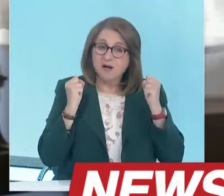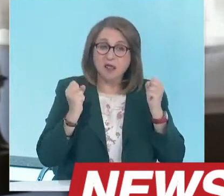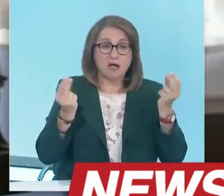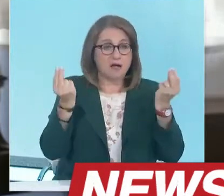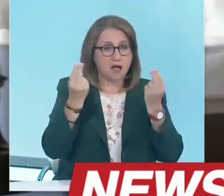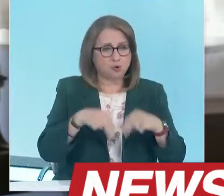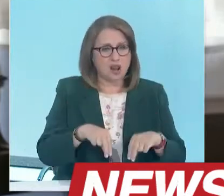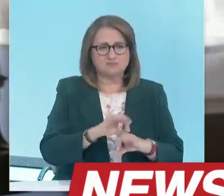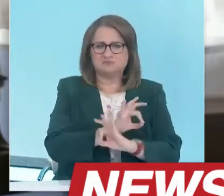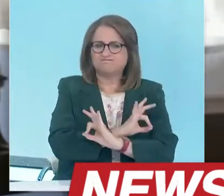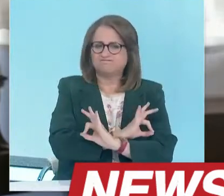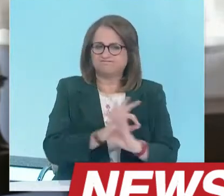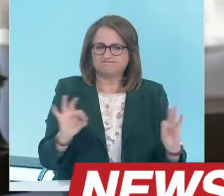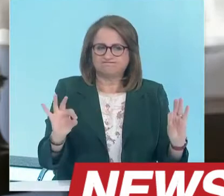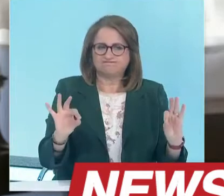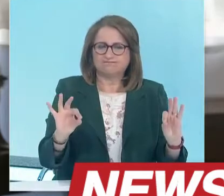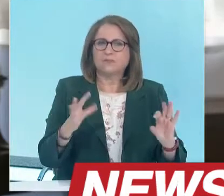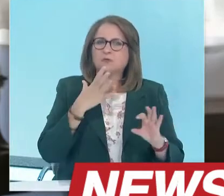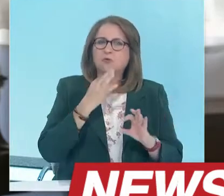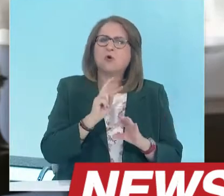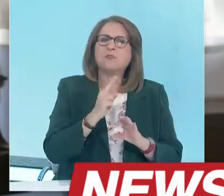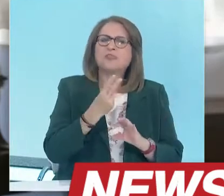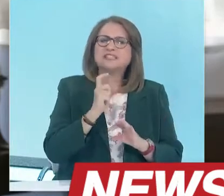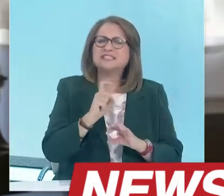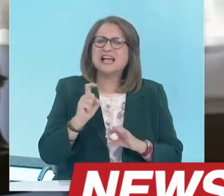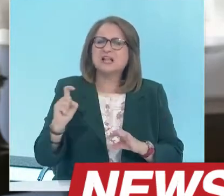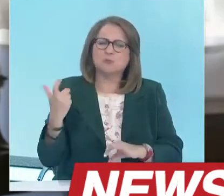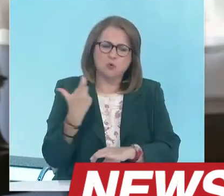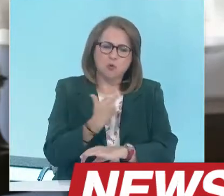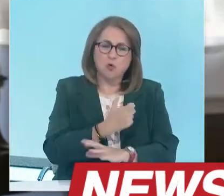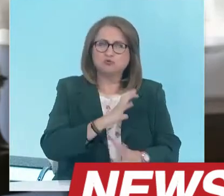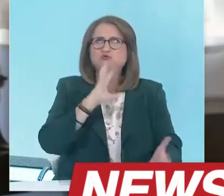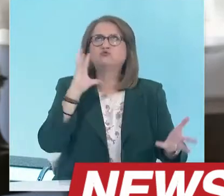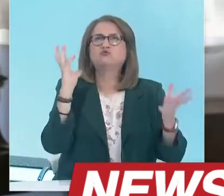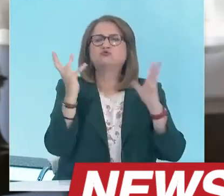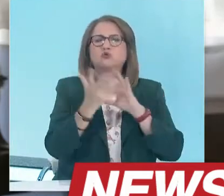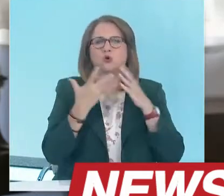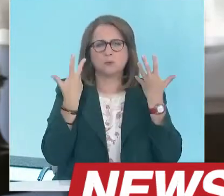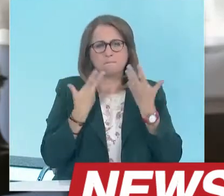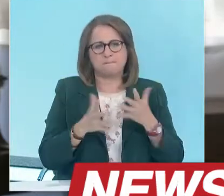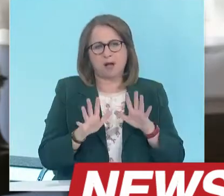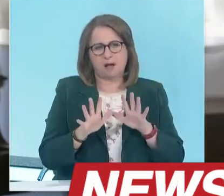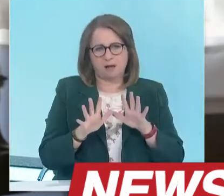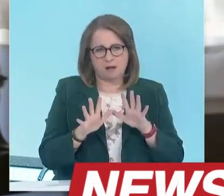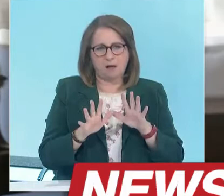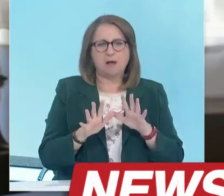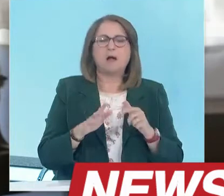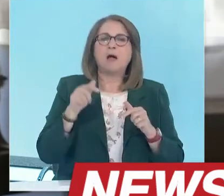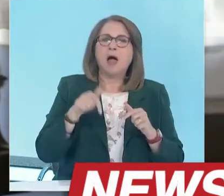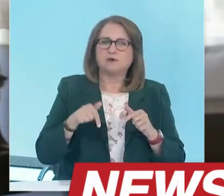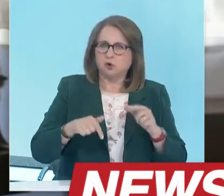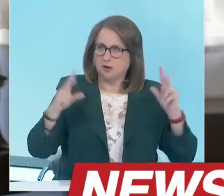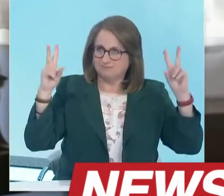και εξουσία. Γι' αυτό διχάζει και δεν σταματά να επιτίθεται σε μια σημαντική μερίδα του ελληνικού λαού, καθιστώντας την αποδιοπομπαίο τράγο